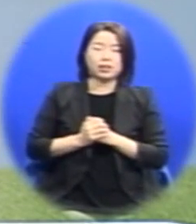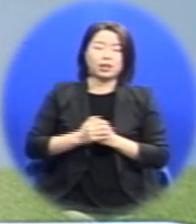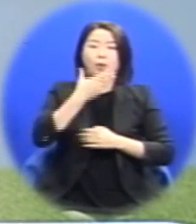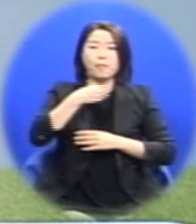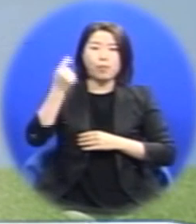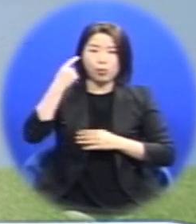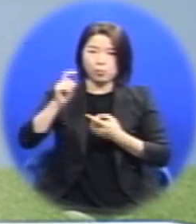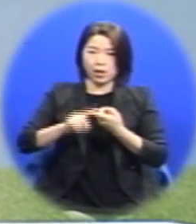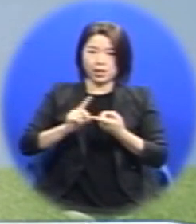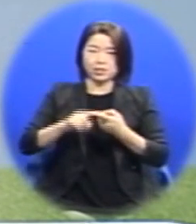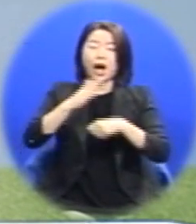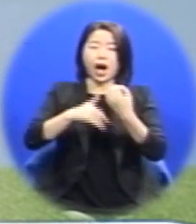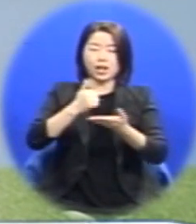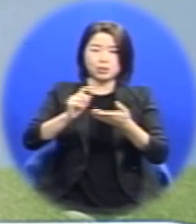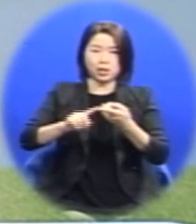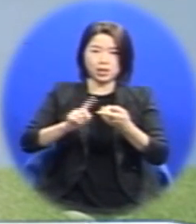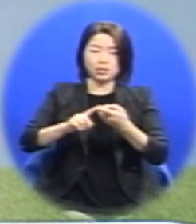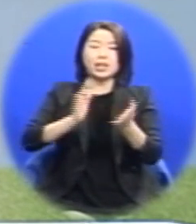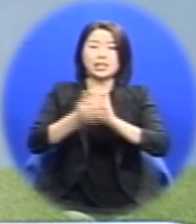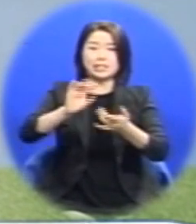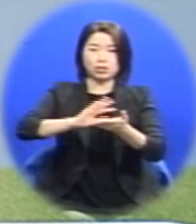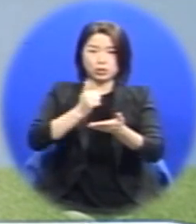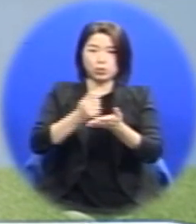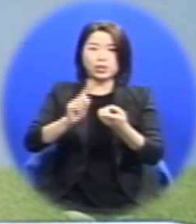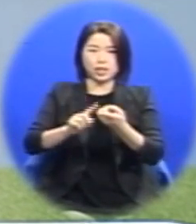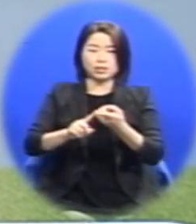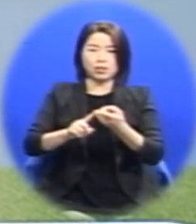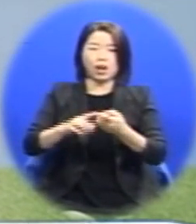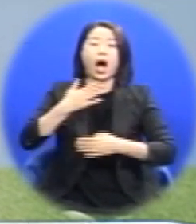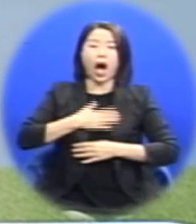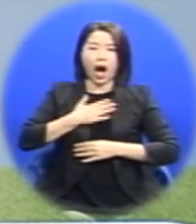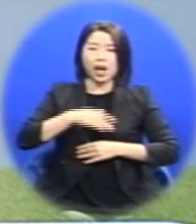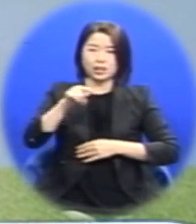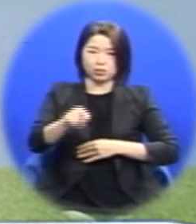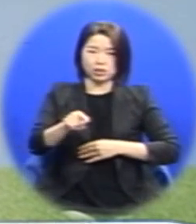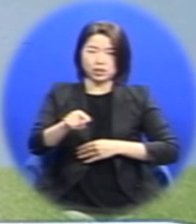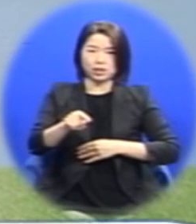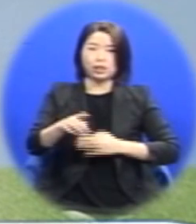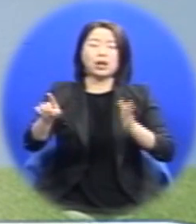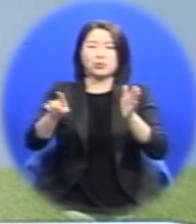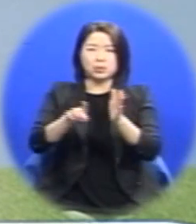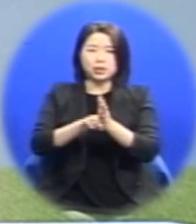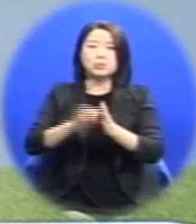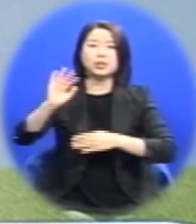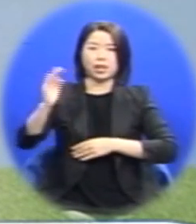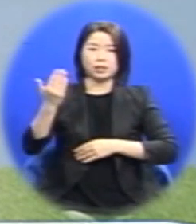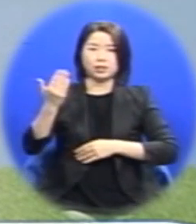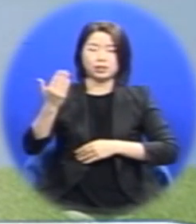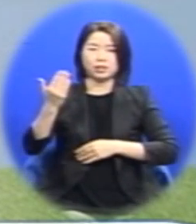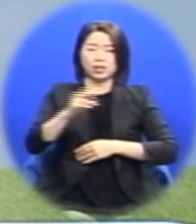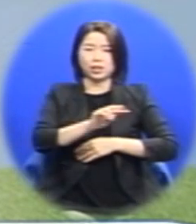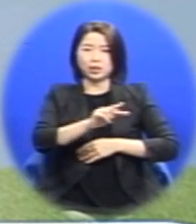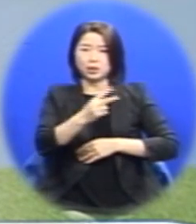복음에 대해서, 하나님에 대해서, 예수 그리스도에 대해서 아는 것이 믿음이 되는